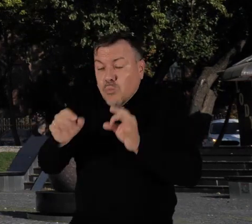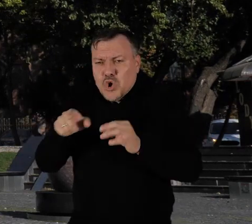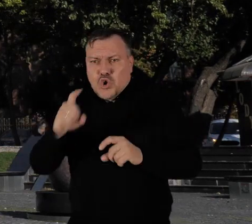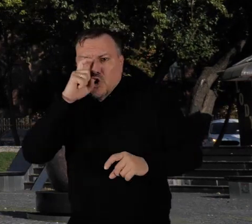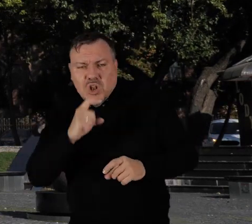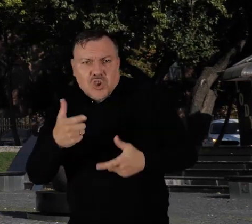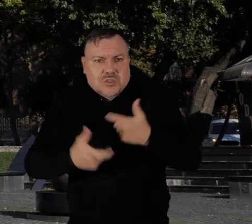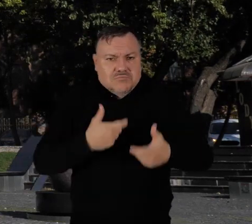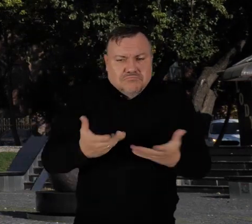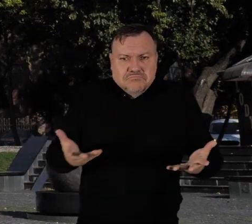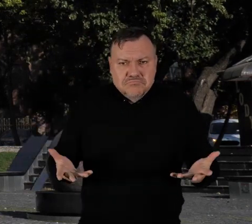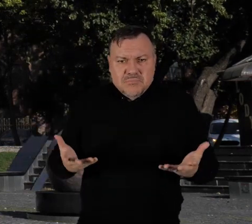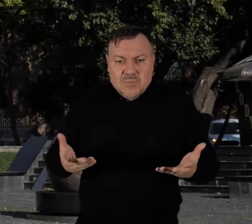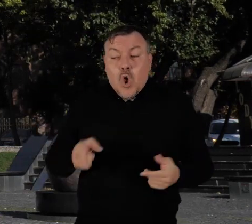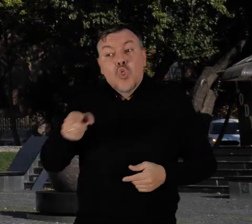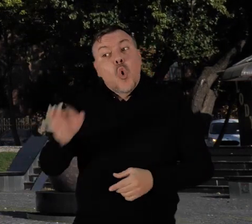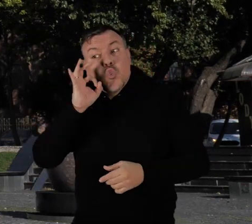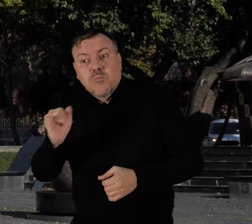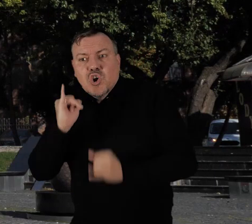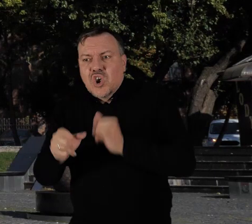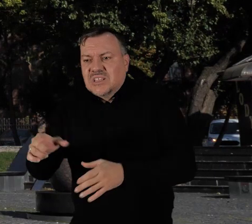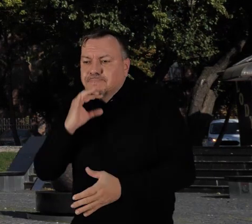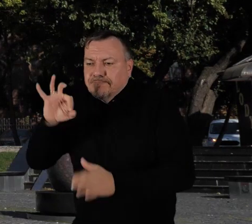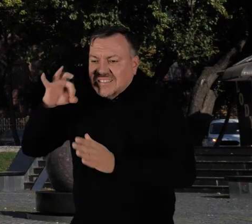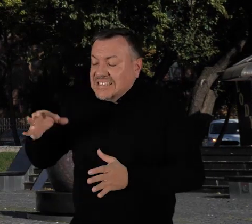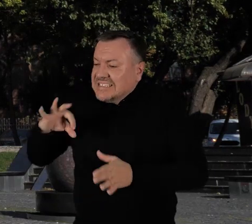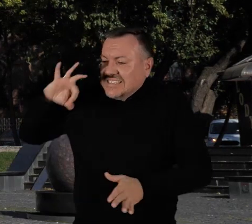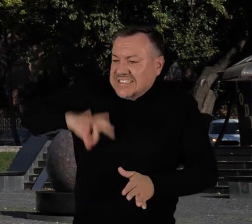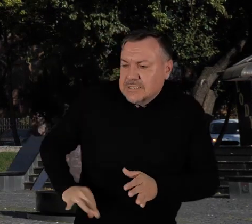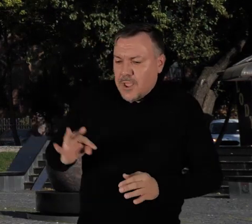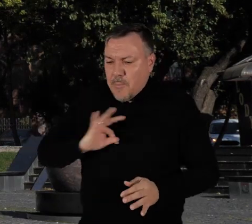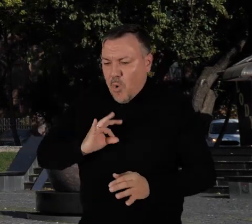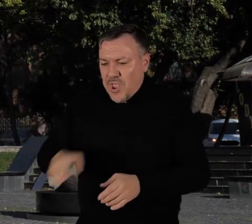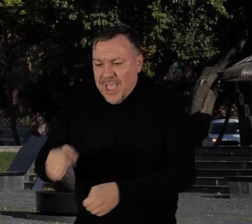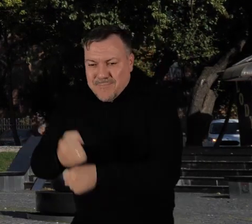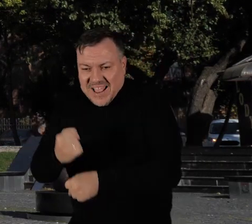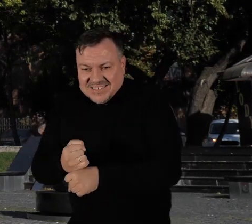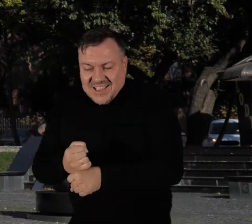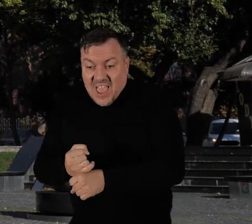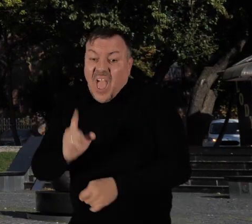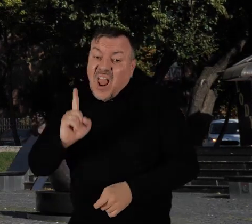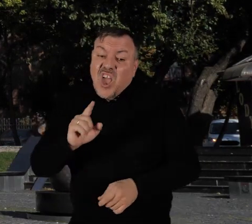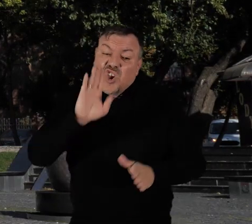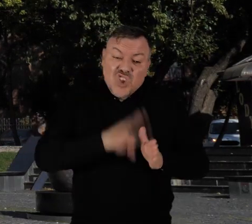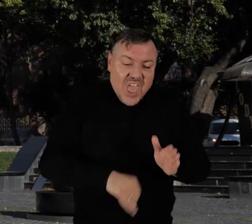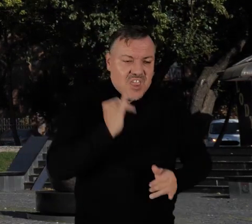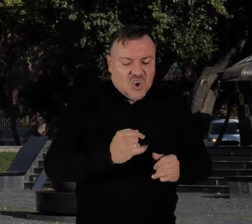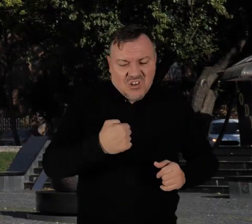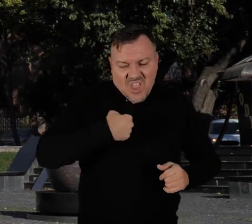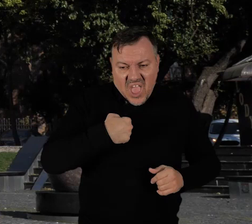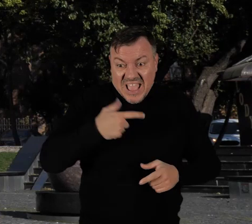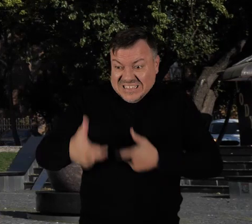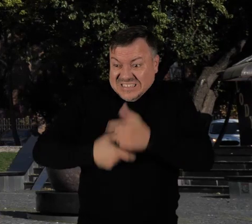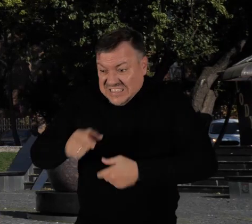źle, gdy się tak dzieje? To dobrze, gdy zyskuje na tym moja praca, gdy dzięki temu wykonuję ją lepiej, ale to źle, gdy czyniąc tak